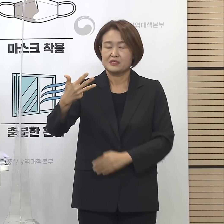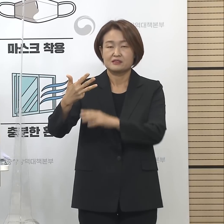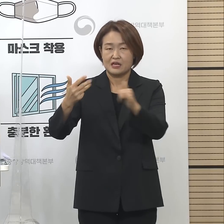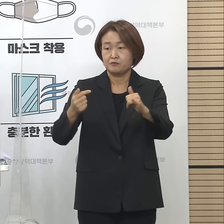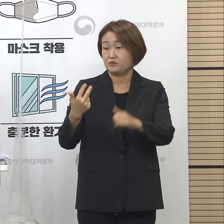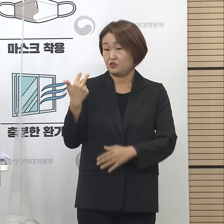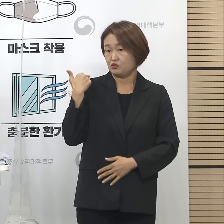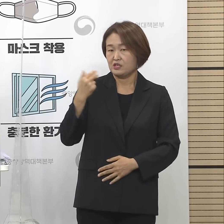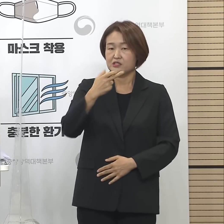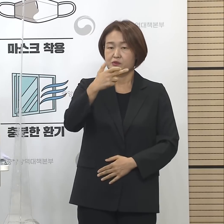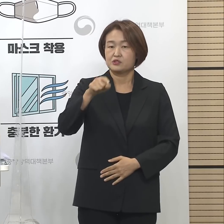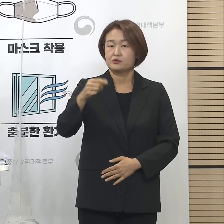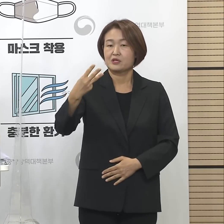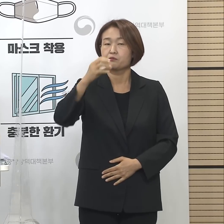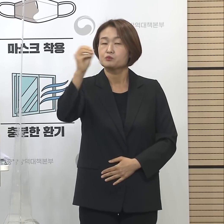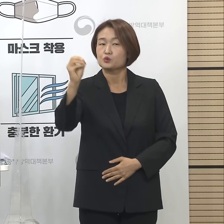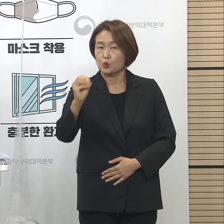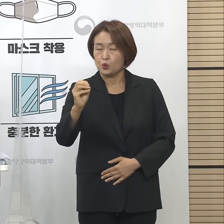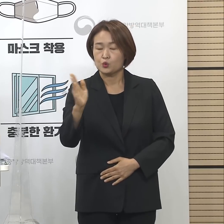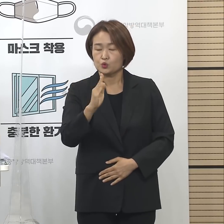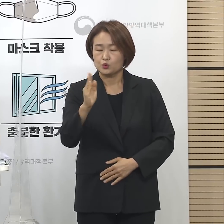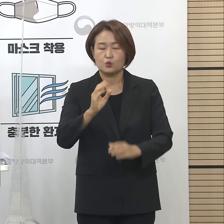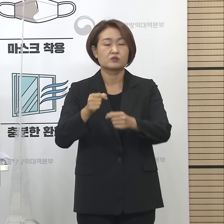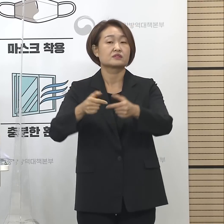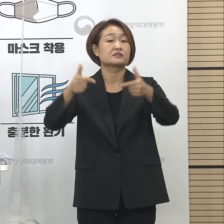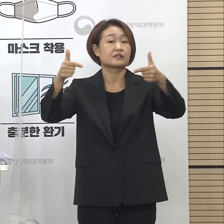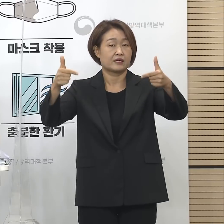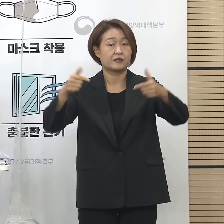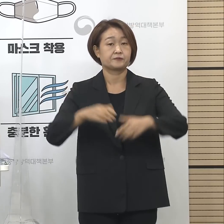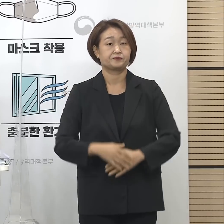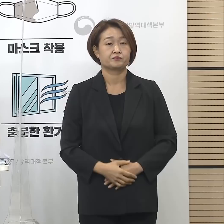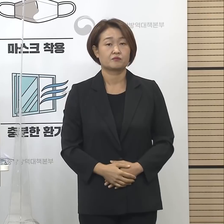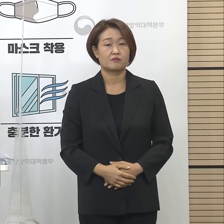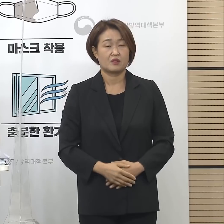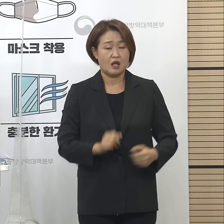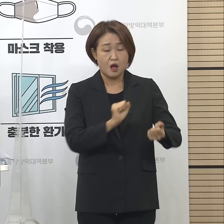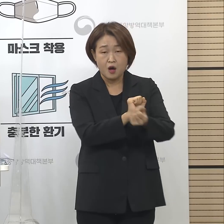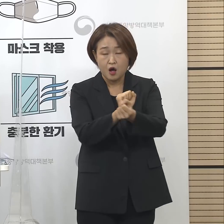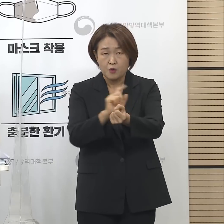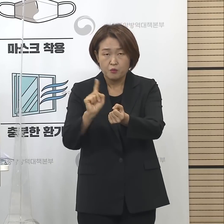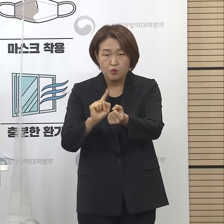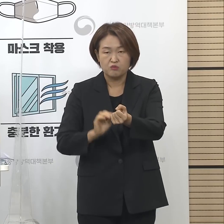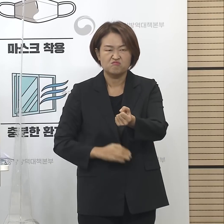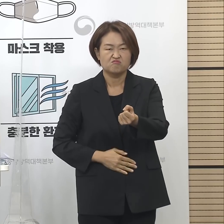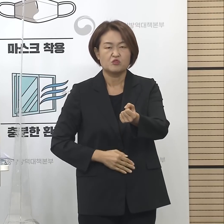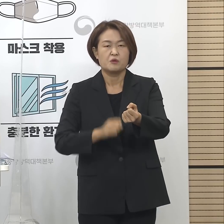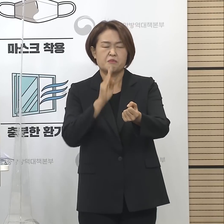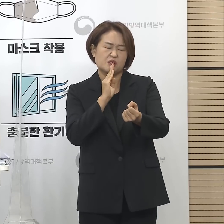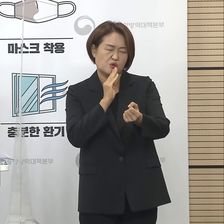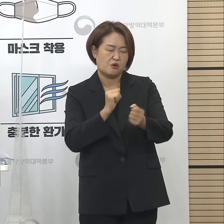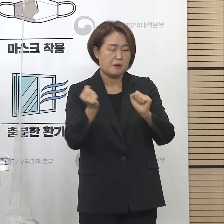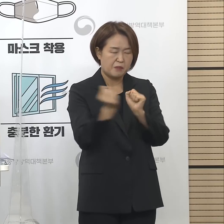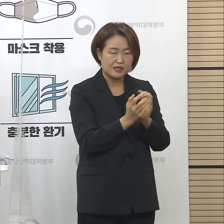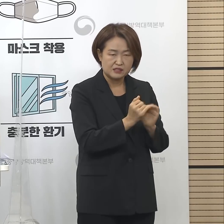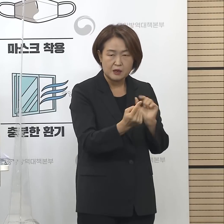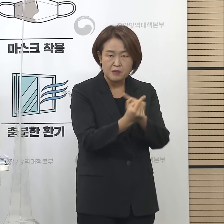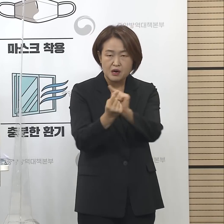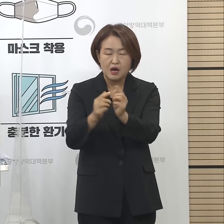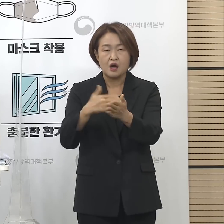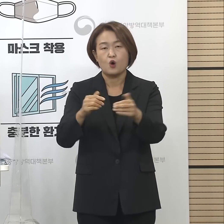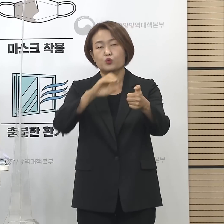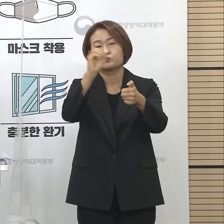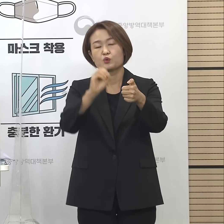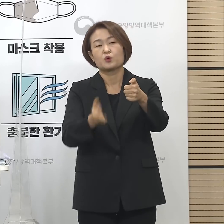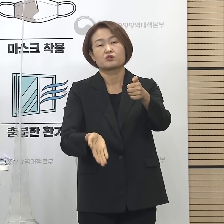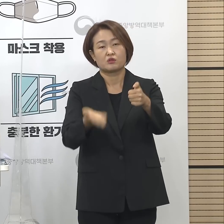비해서 17.3%가 증가하였습니다. 감염 경로는 여전히 확진자의 접촉이 50%가